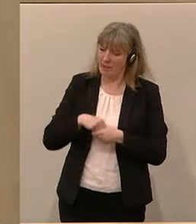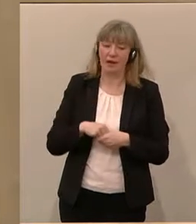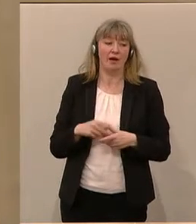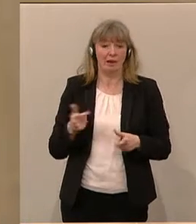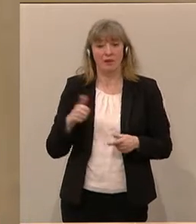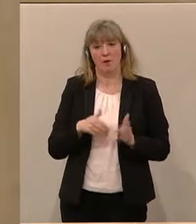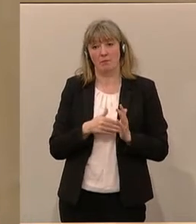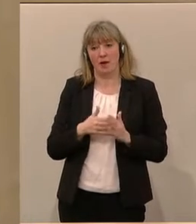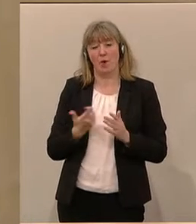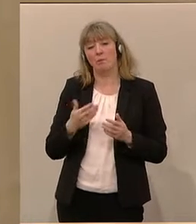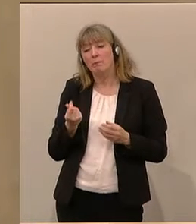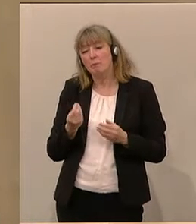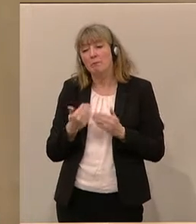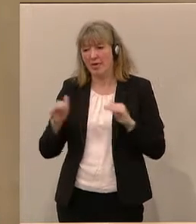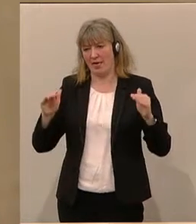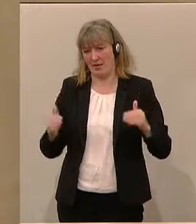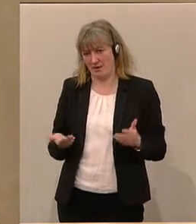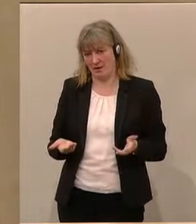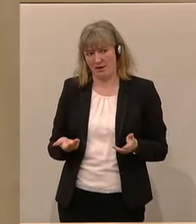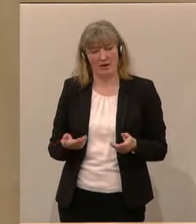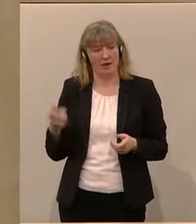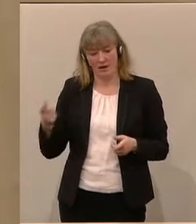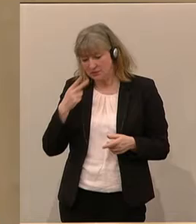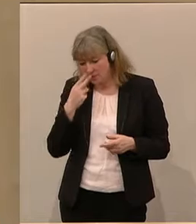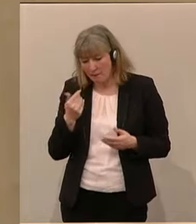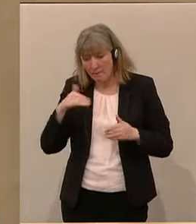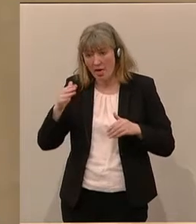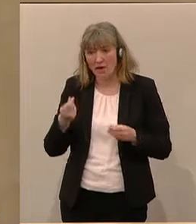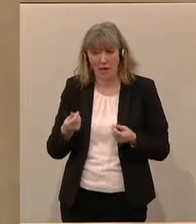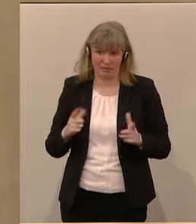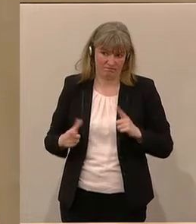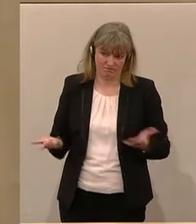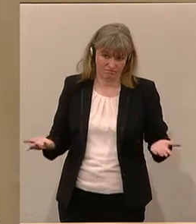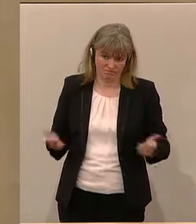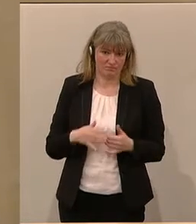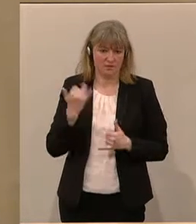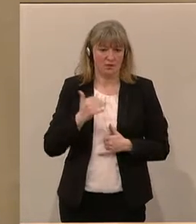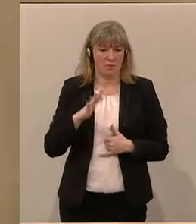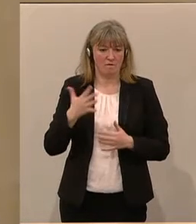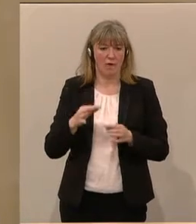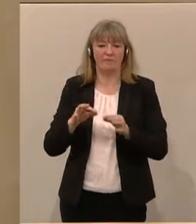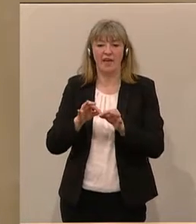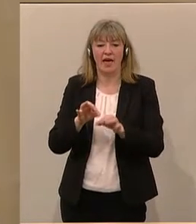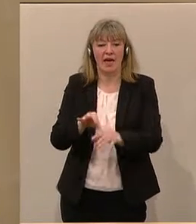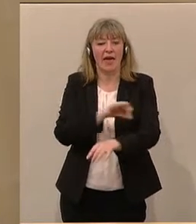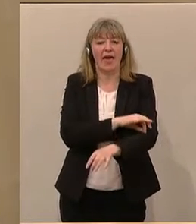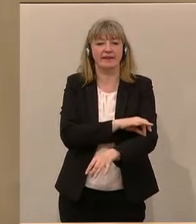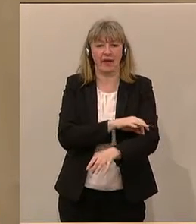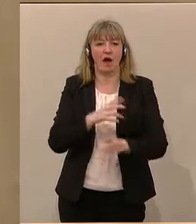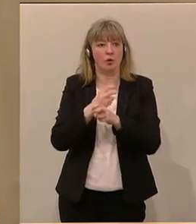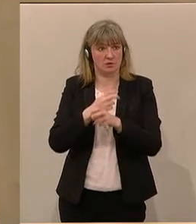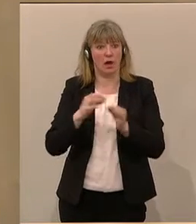benötigt sie auch höhere Budgetmittel und hiervon sieht man leider nichts. Bereits jeder fünfte Hektar in Österreich wird